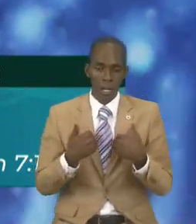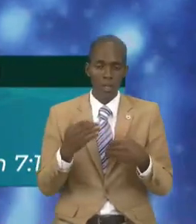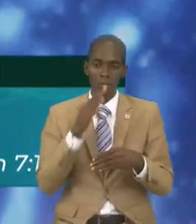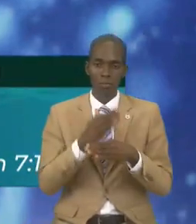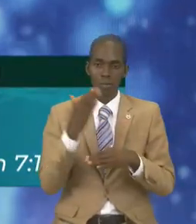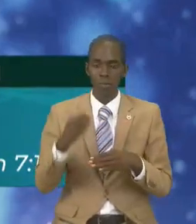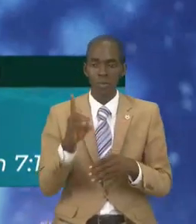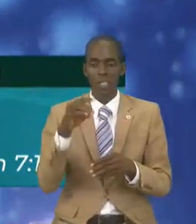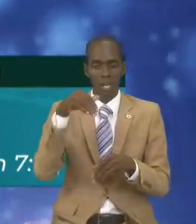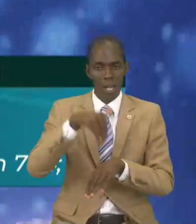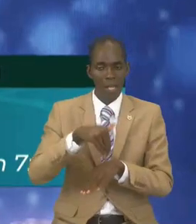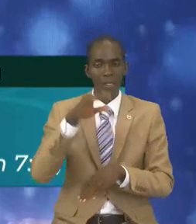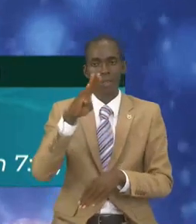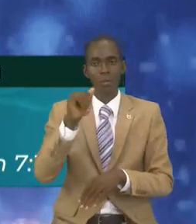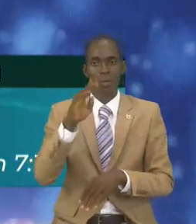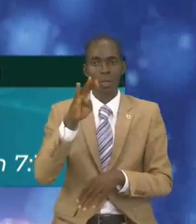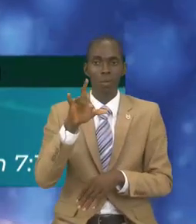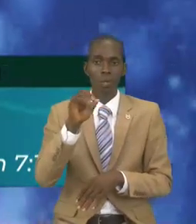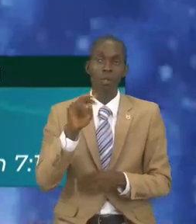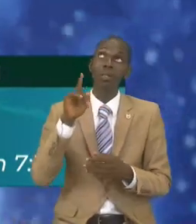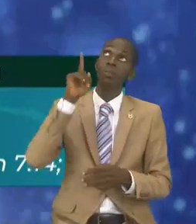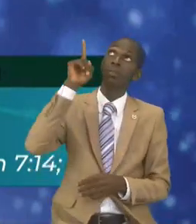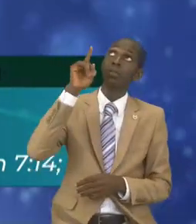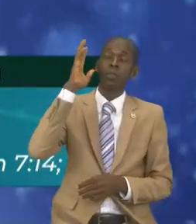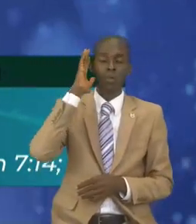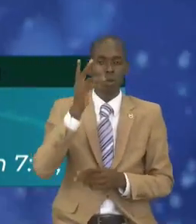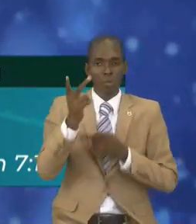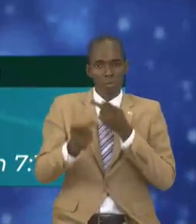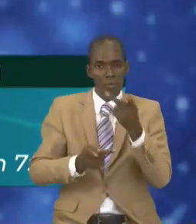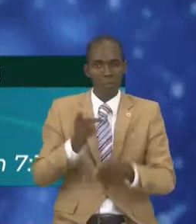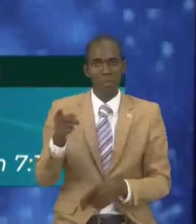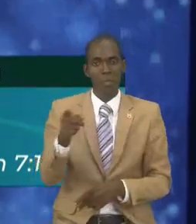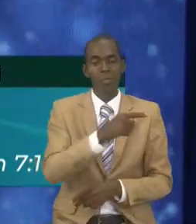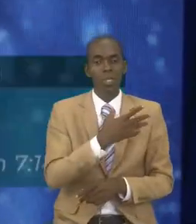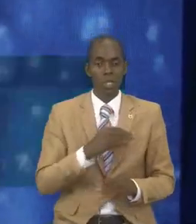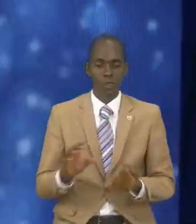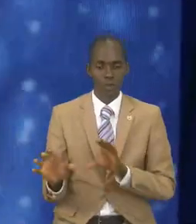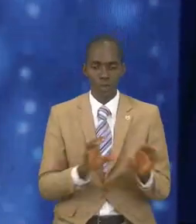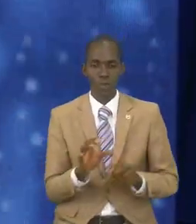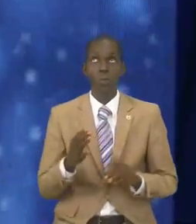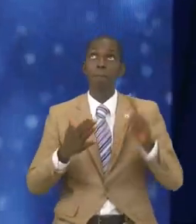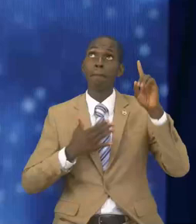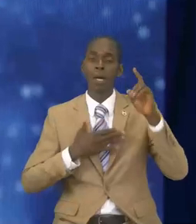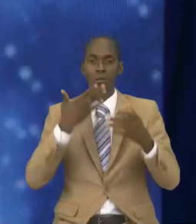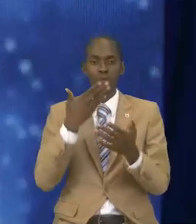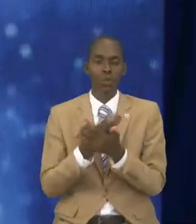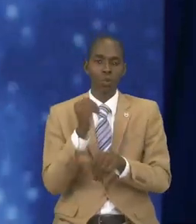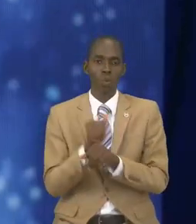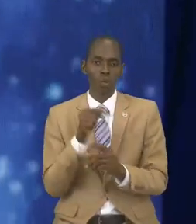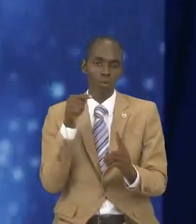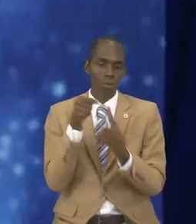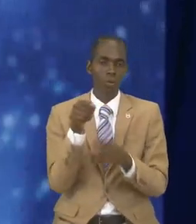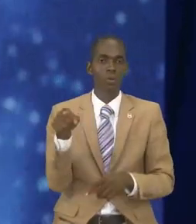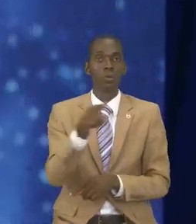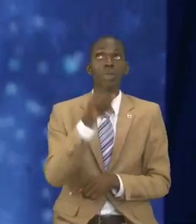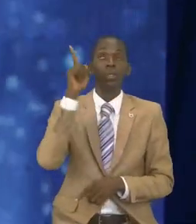pour Babylone, je me souviendrai de vous et j'accomplirai à votre égard ma bonne parole en vous